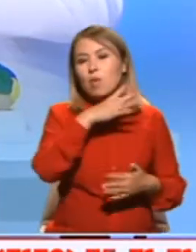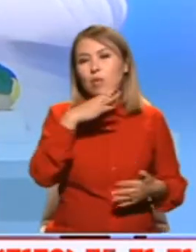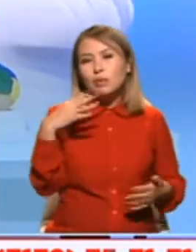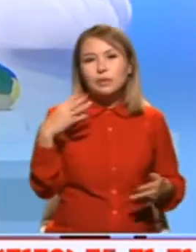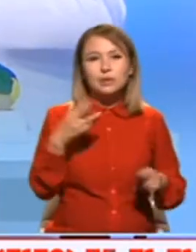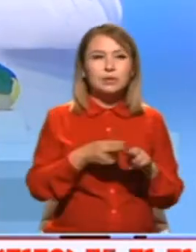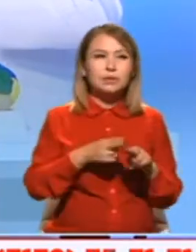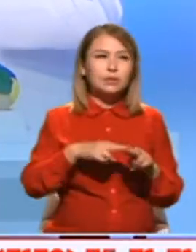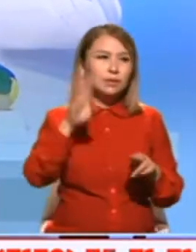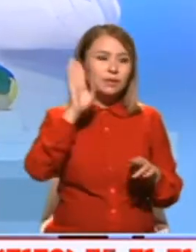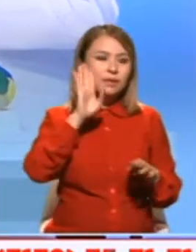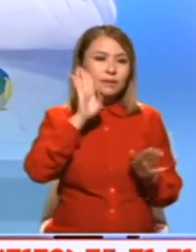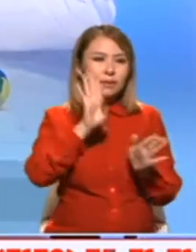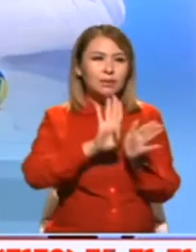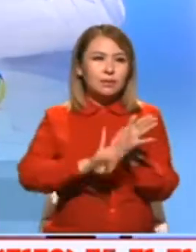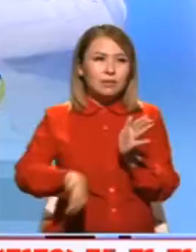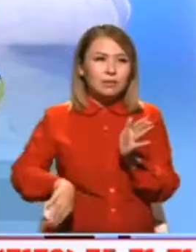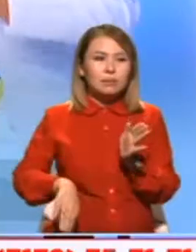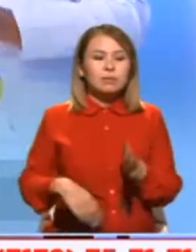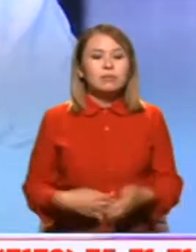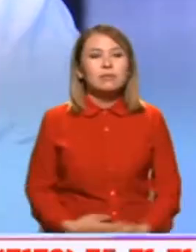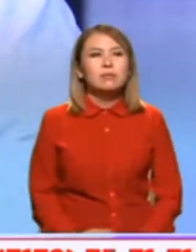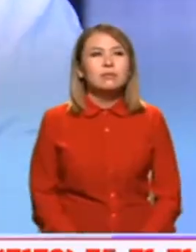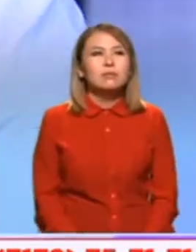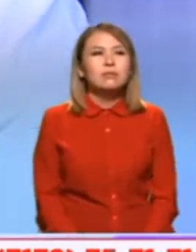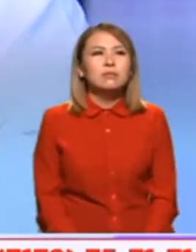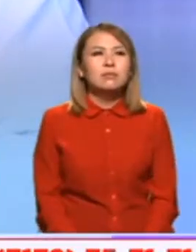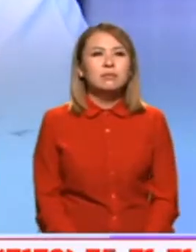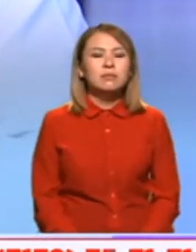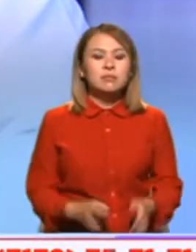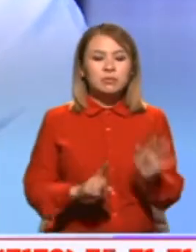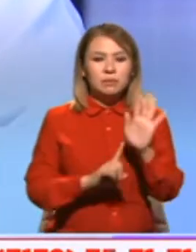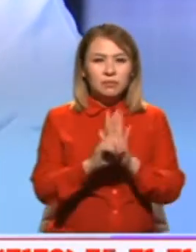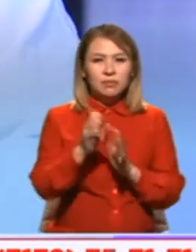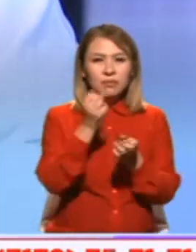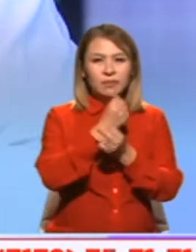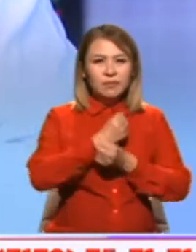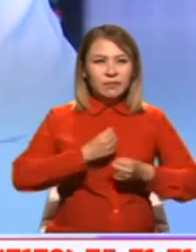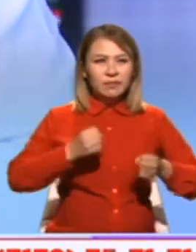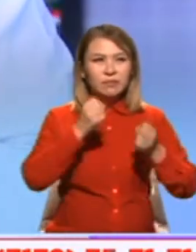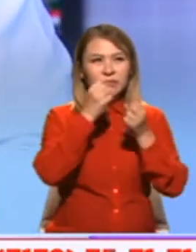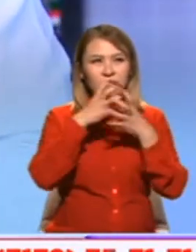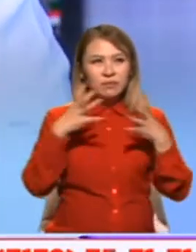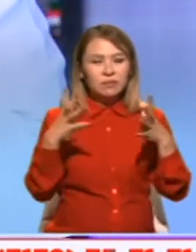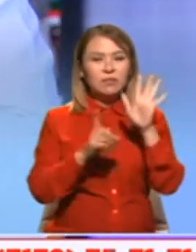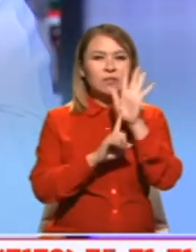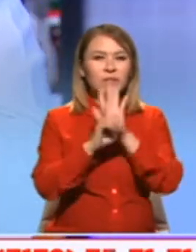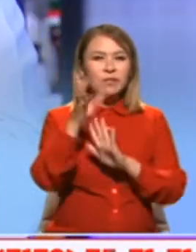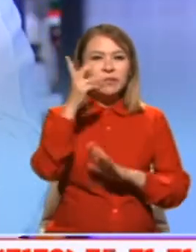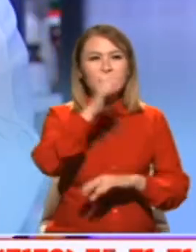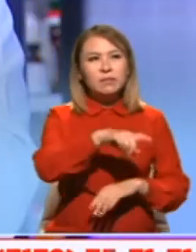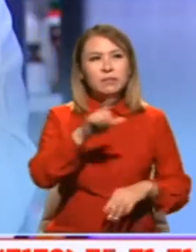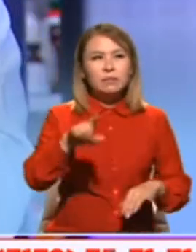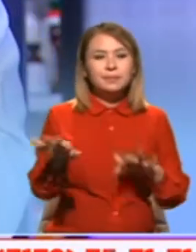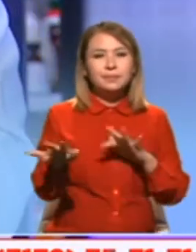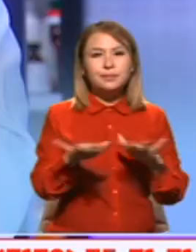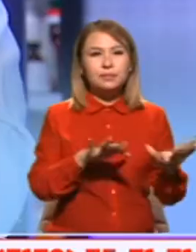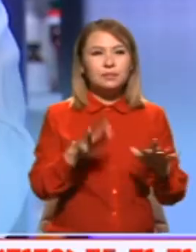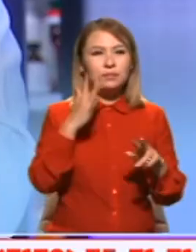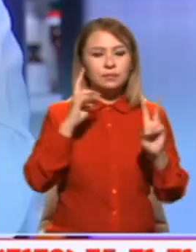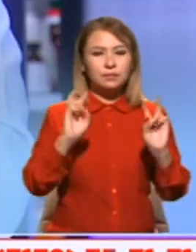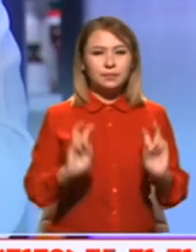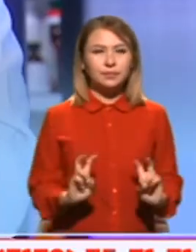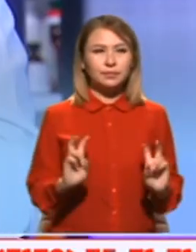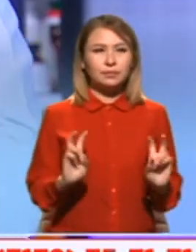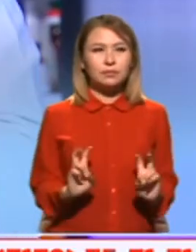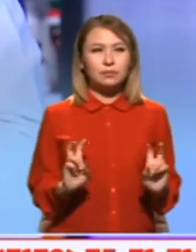қабаттарынан су атқап шығып кететін кездері болады. Сол кезде сінеміз. Сінеді. Ол да бір фактор. Екінші факторына келетін болсақ, адамның қозғалыссыз отырады.